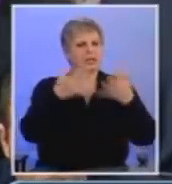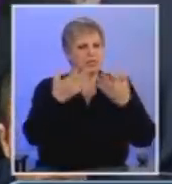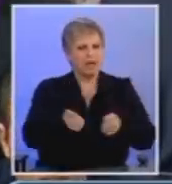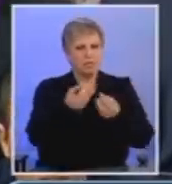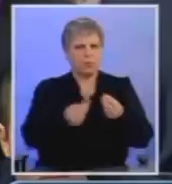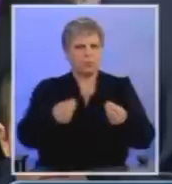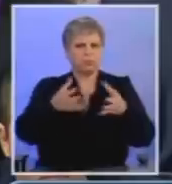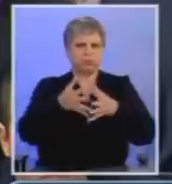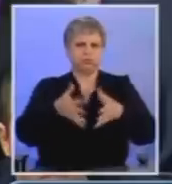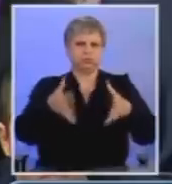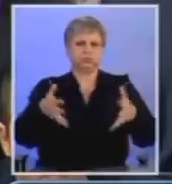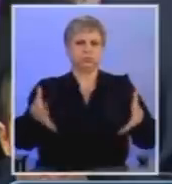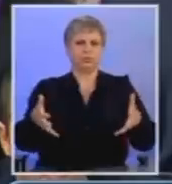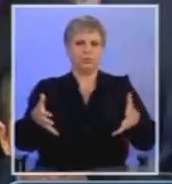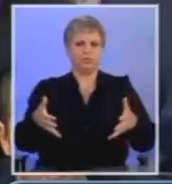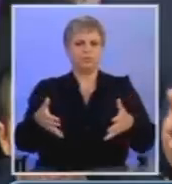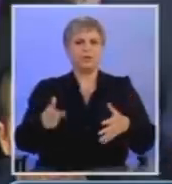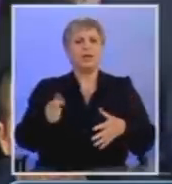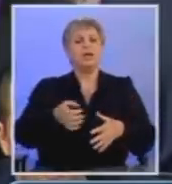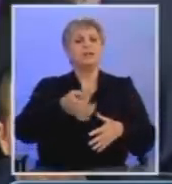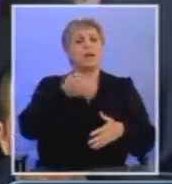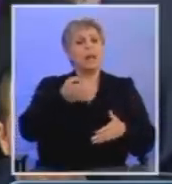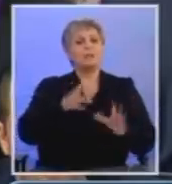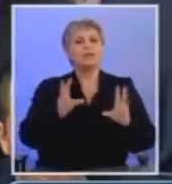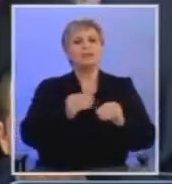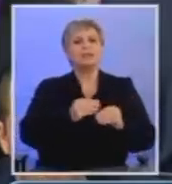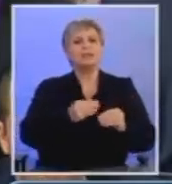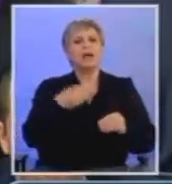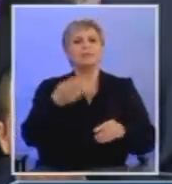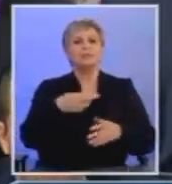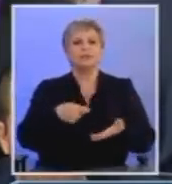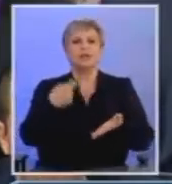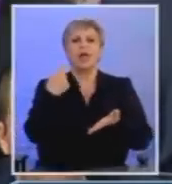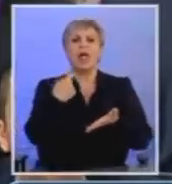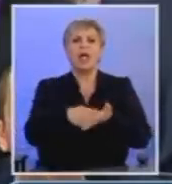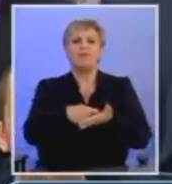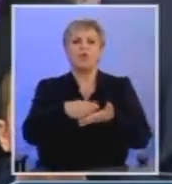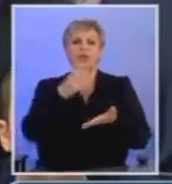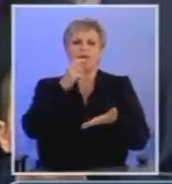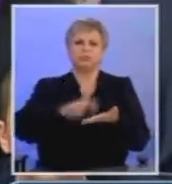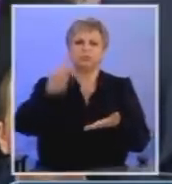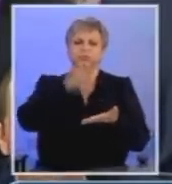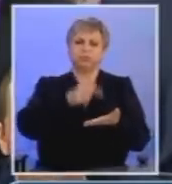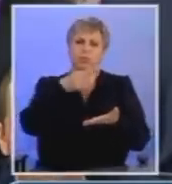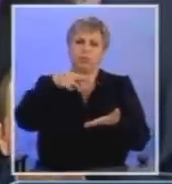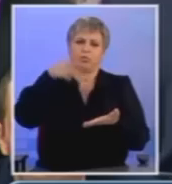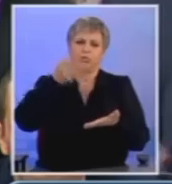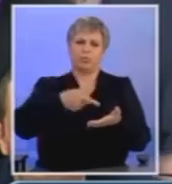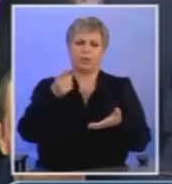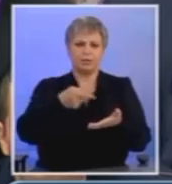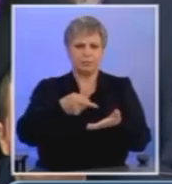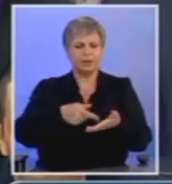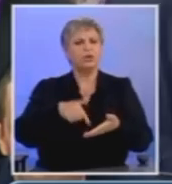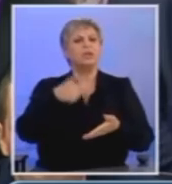δίνεται βάση στην υπερφορολόγηση αυτών των επιχειρήσεων, αλλά ακόμη και